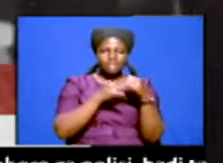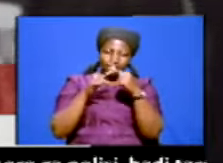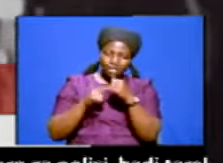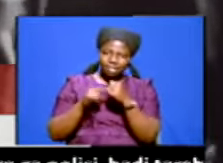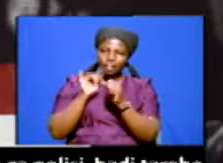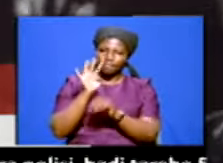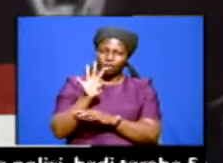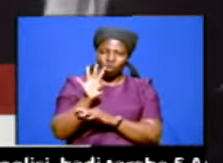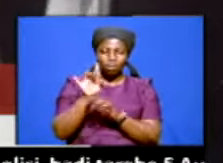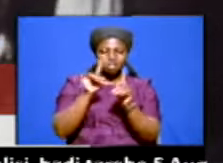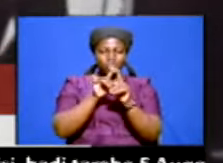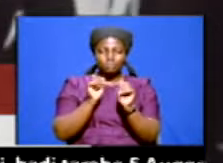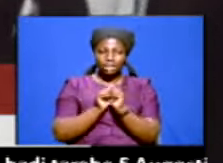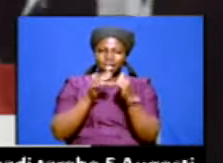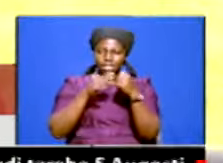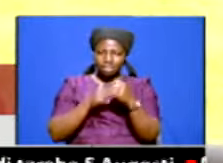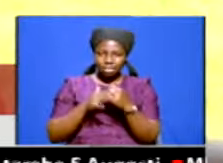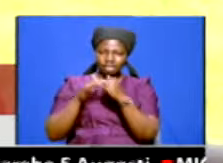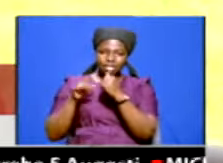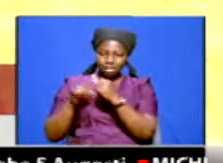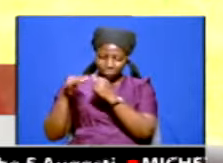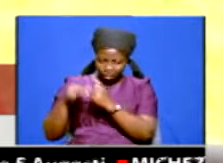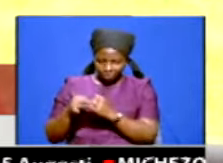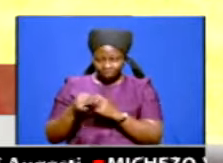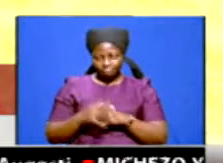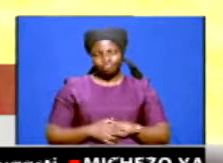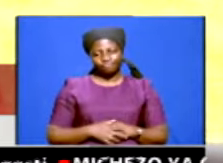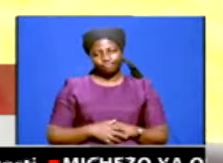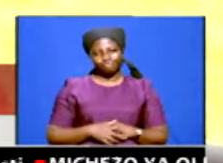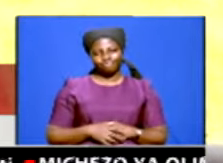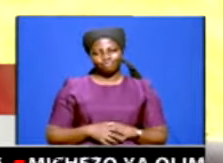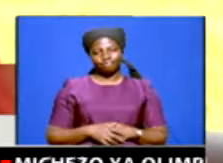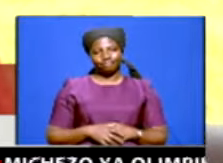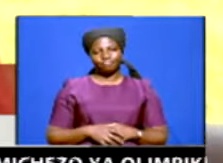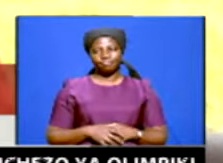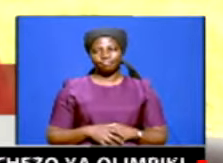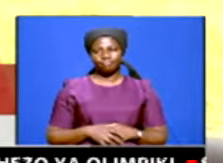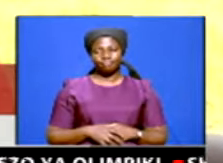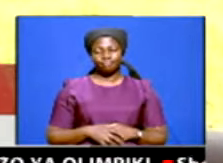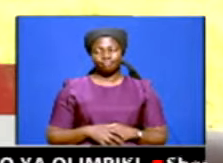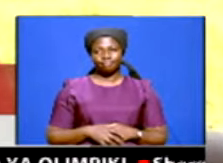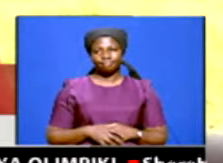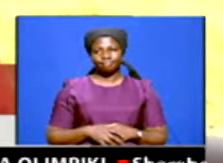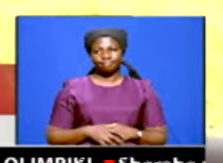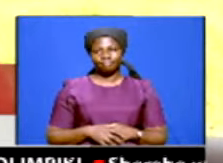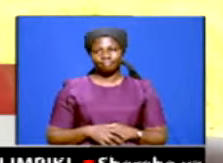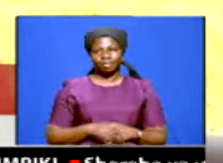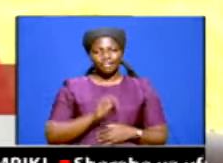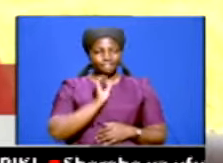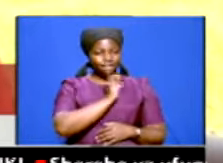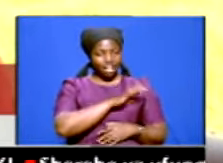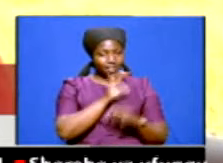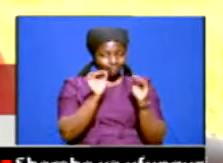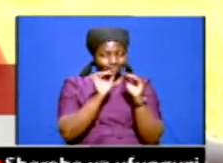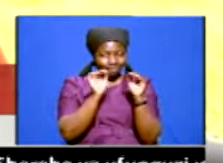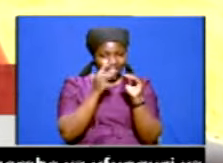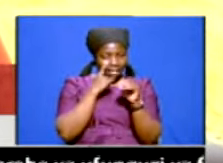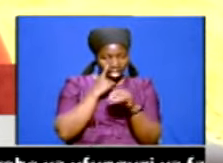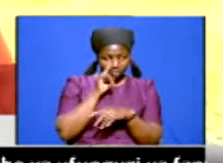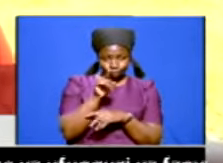na 1968. Usiokobe. Usiona kama kitu ambacho na